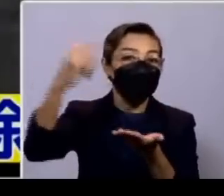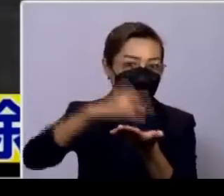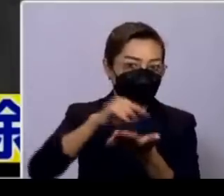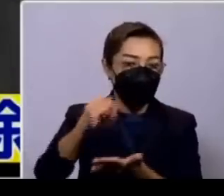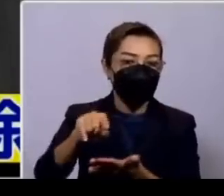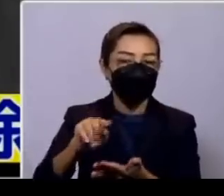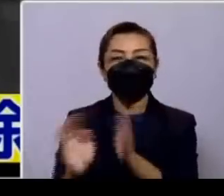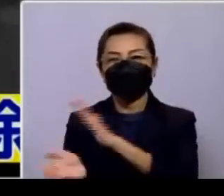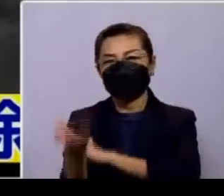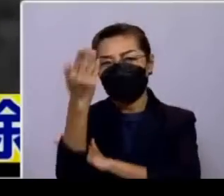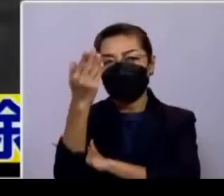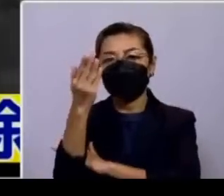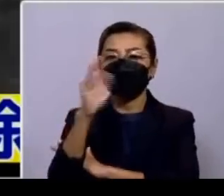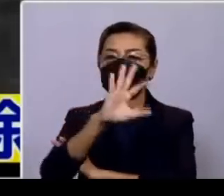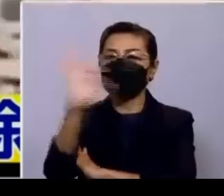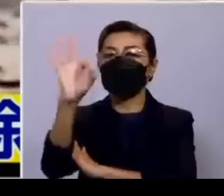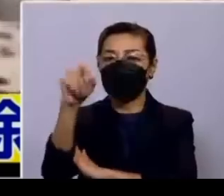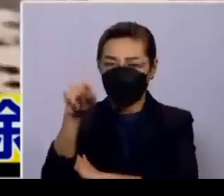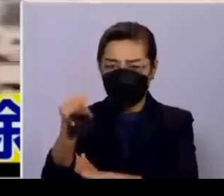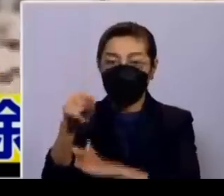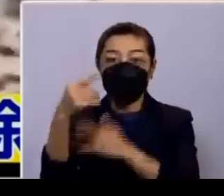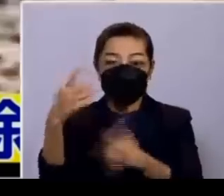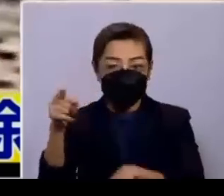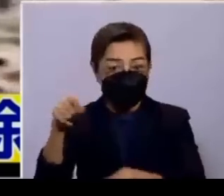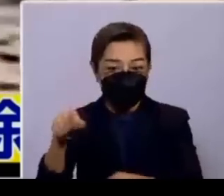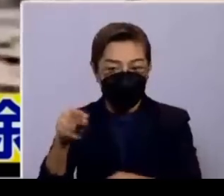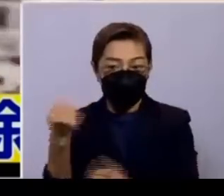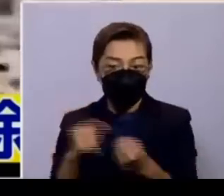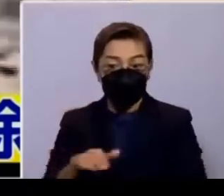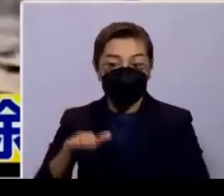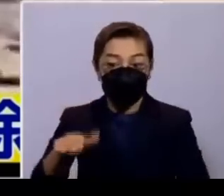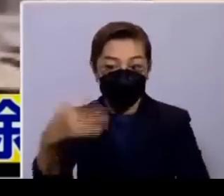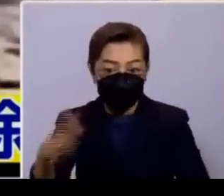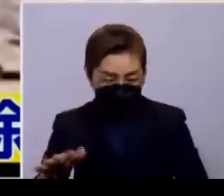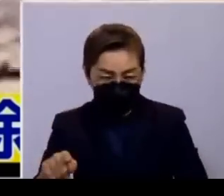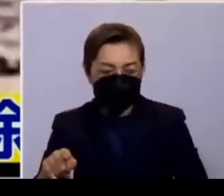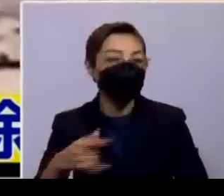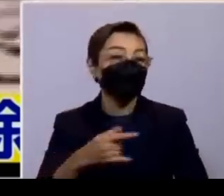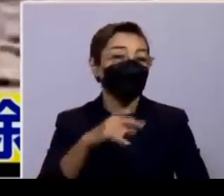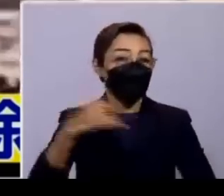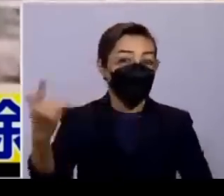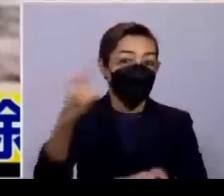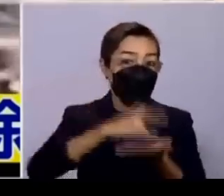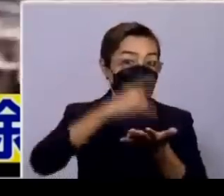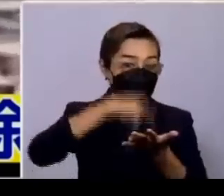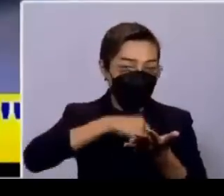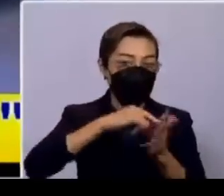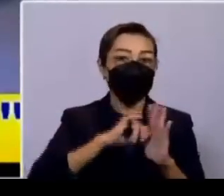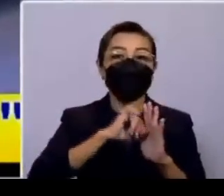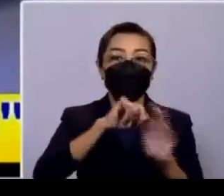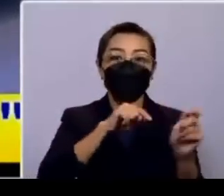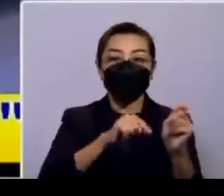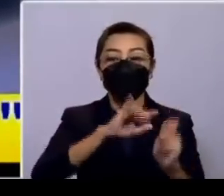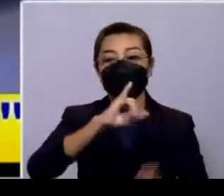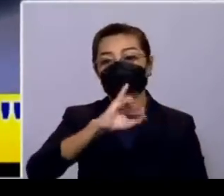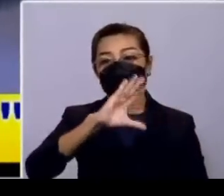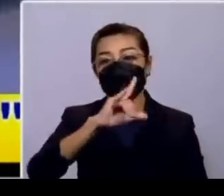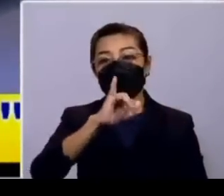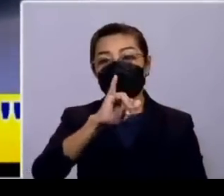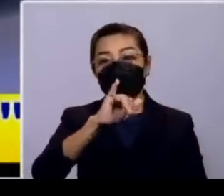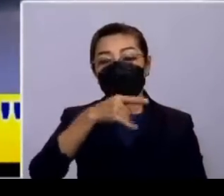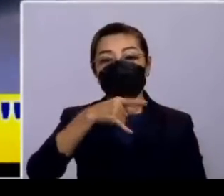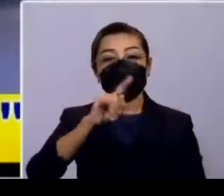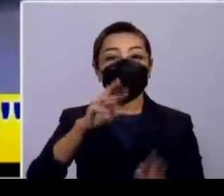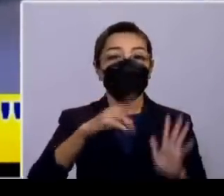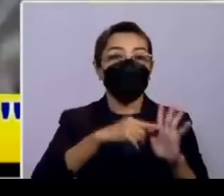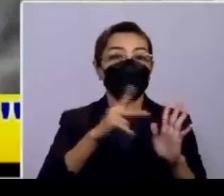มืดของวันที่ 9ด้วยแล้วก็นำจากนั้นตัวเองก็หลบไปพักที่บ้านใหม่หนองบัวในอำเภอไชยปราการแล้วก็ออกจากบ้านในวันที่ 10